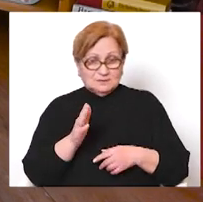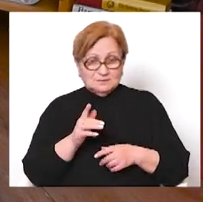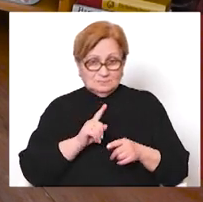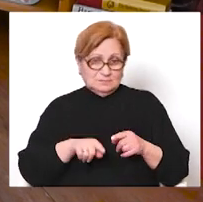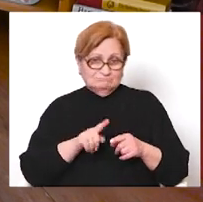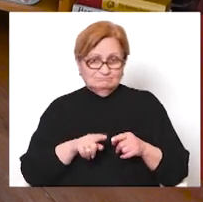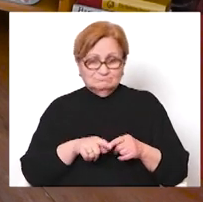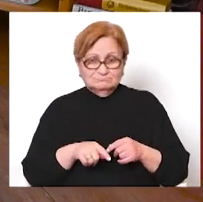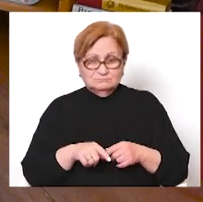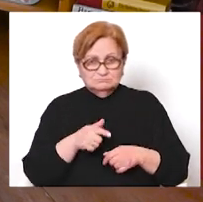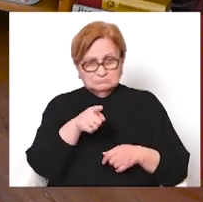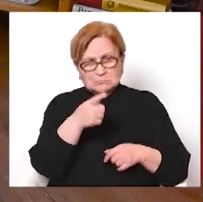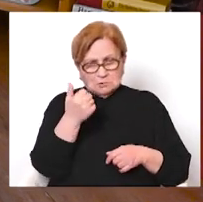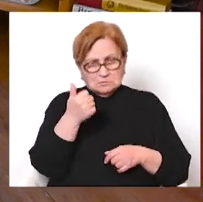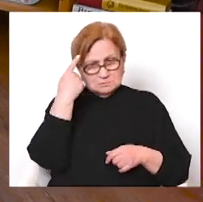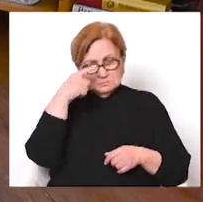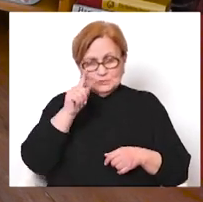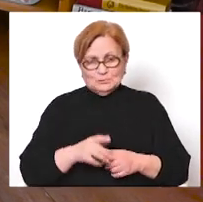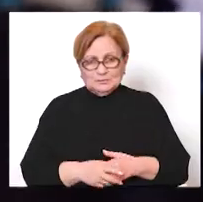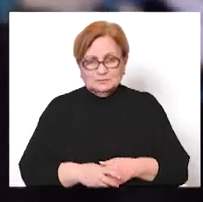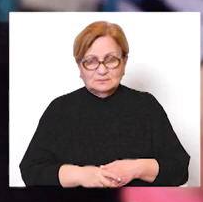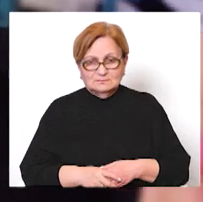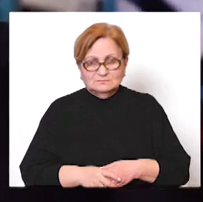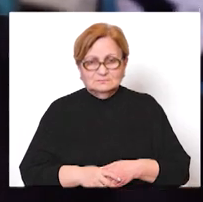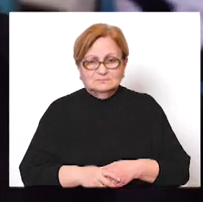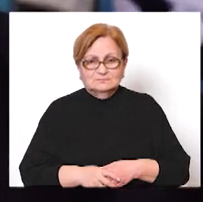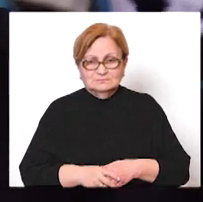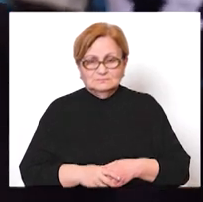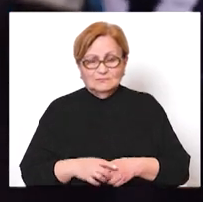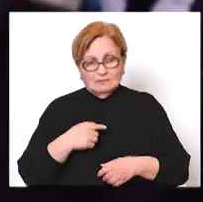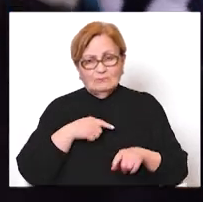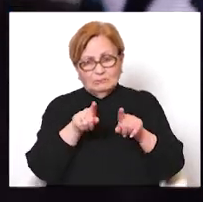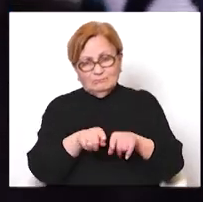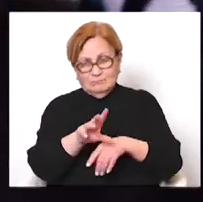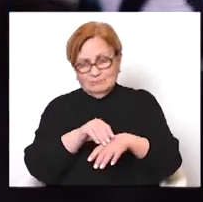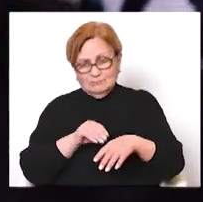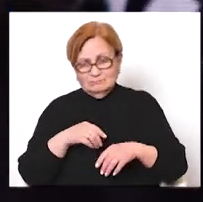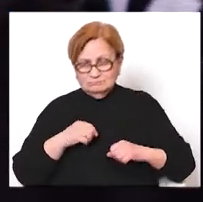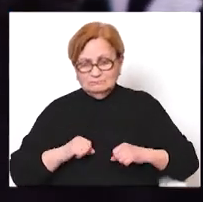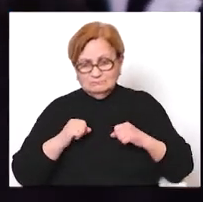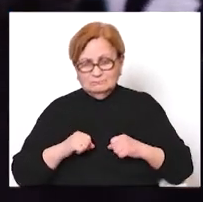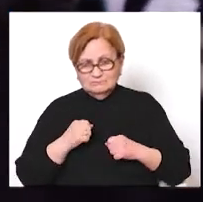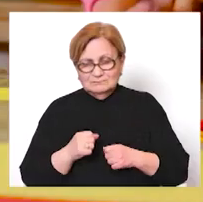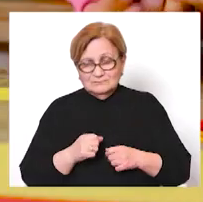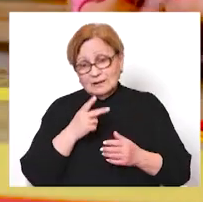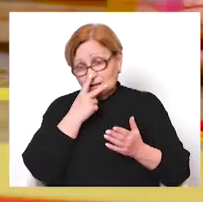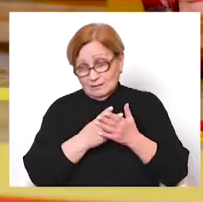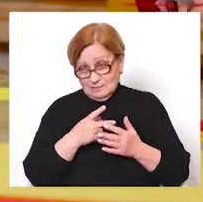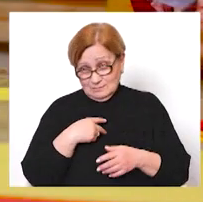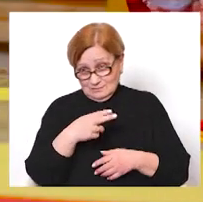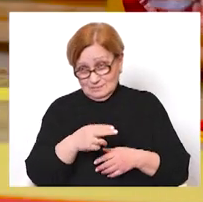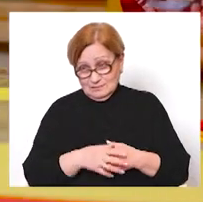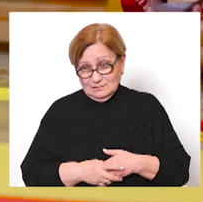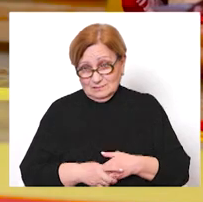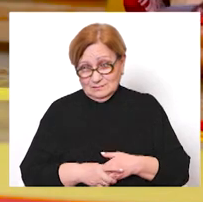ხო. როგორ კარგად მოიფიქრე. აბა მე ცუცადო ესე. ესე ხო, ნიკო?